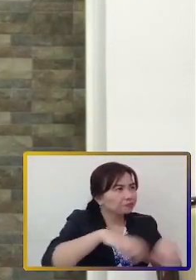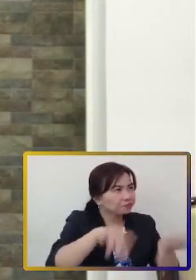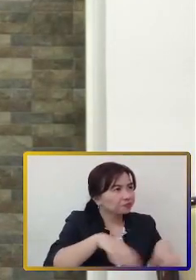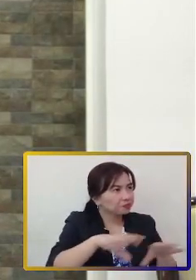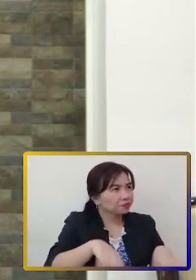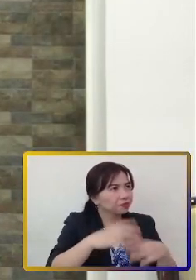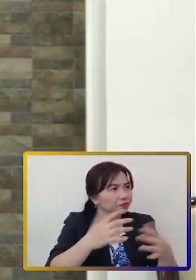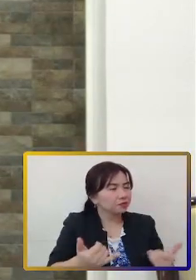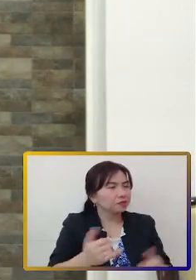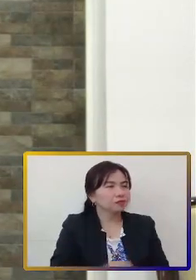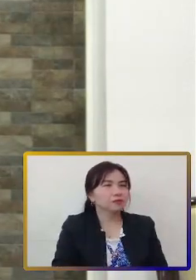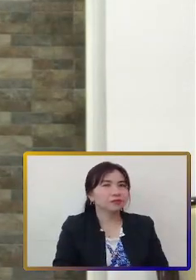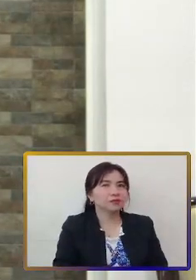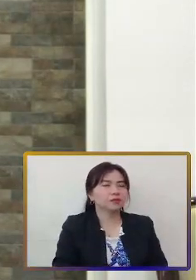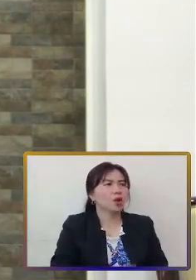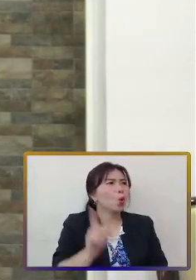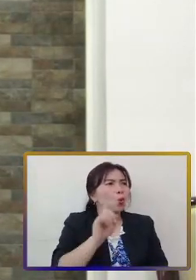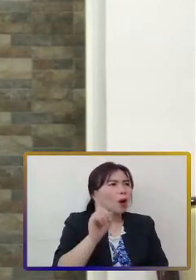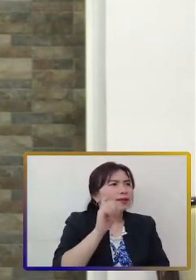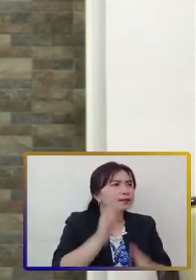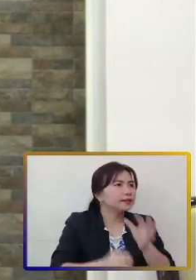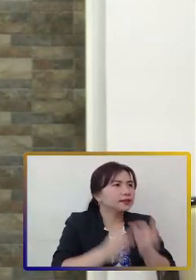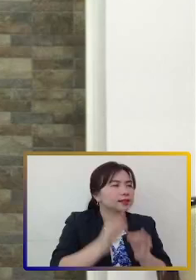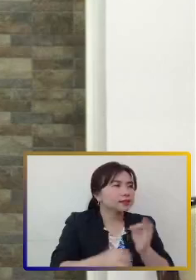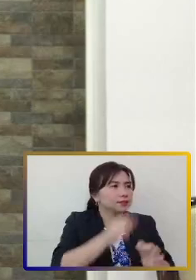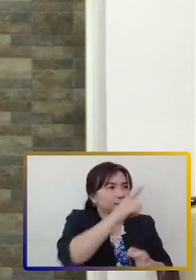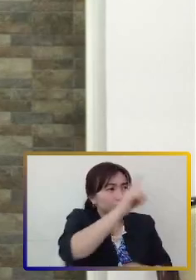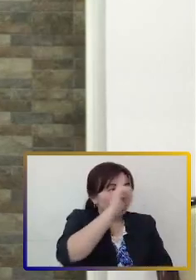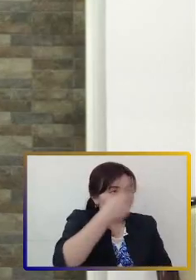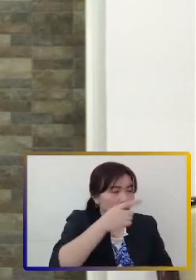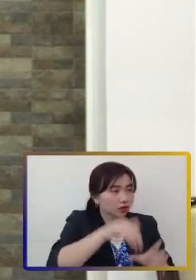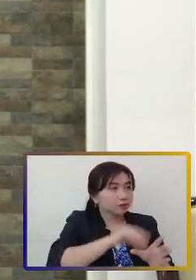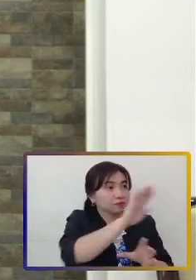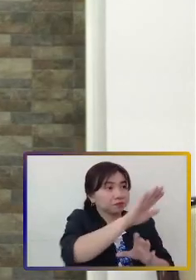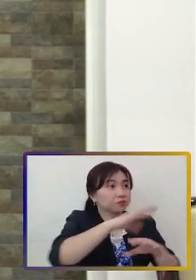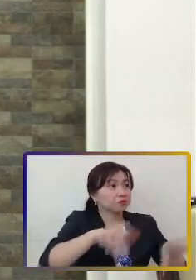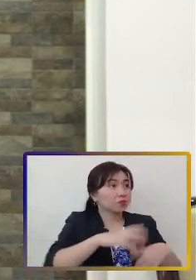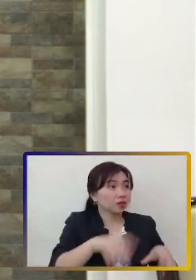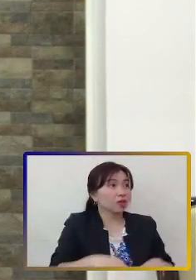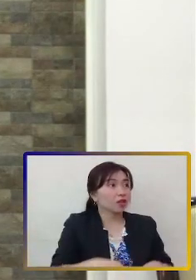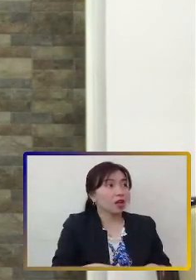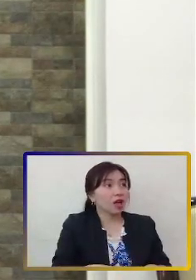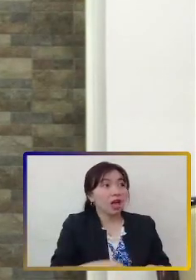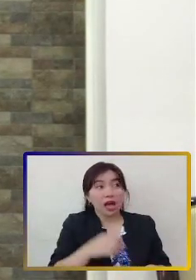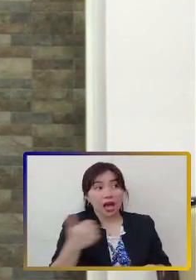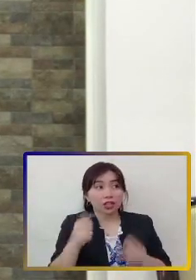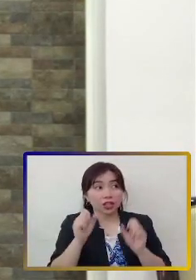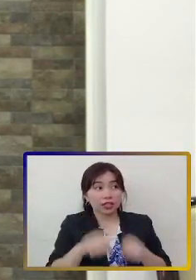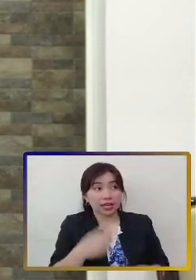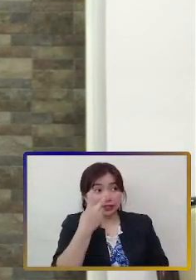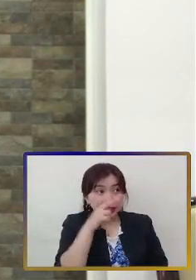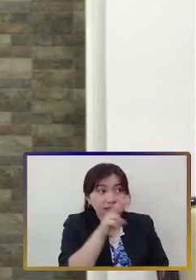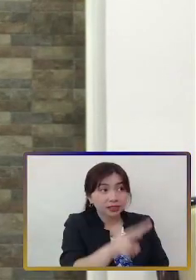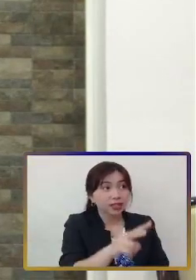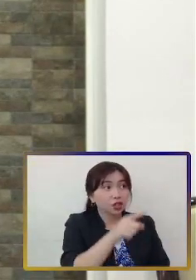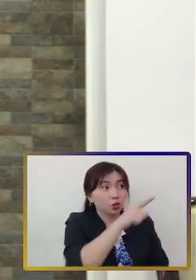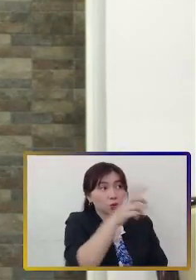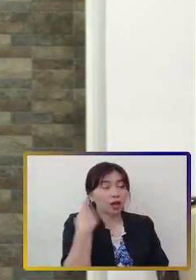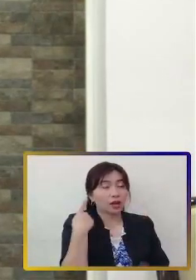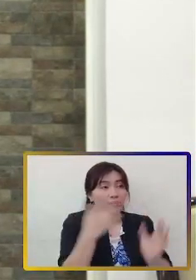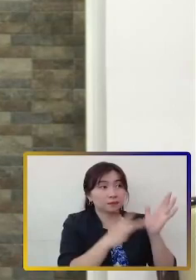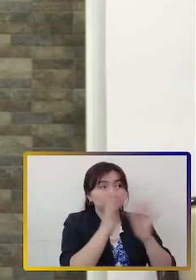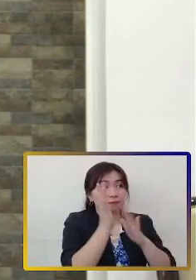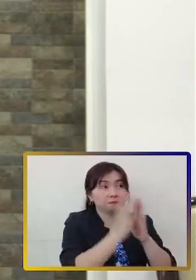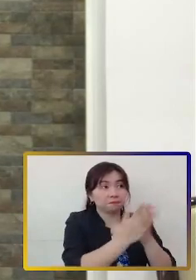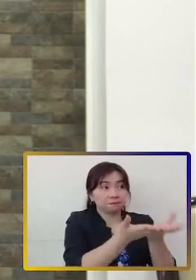niyo Paano p kayo lang sa trabaho niyo nakikita kay na may dala kayong Bible Basic lang basic Sabi nga